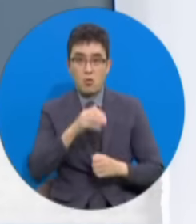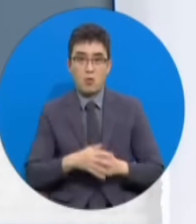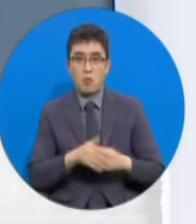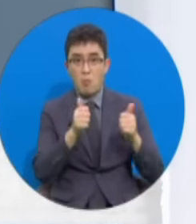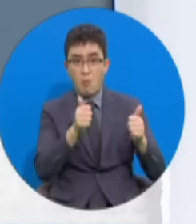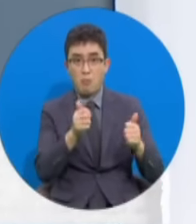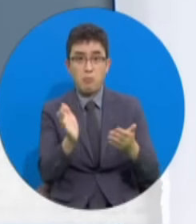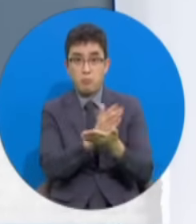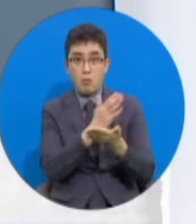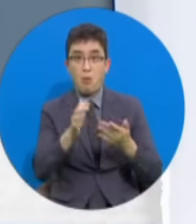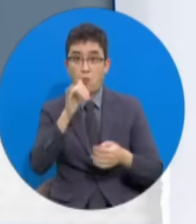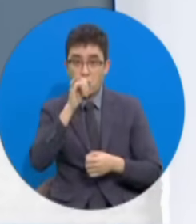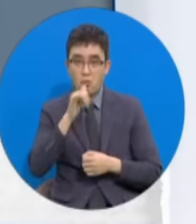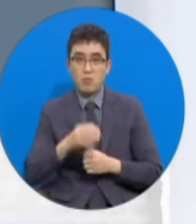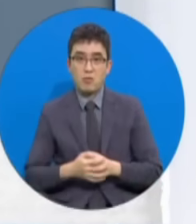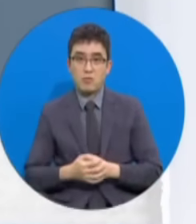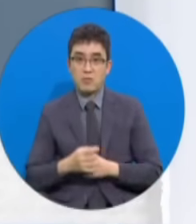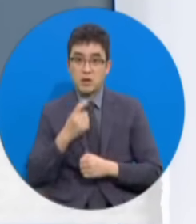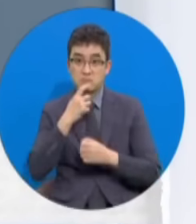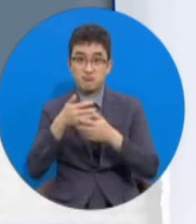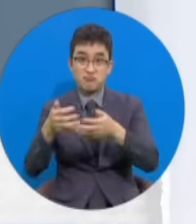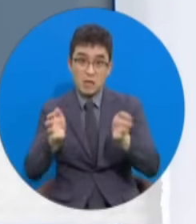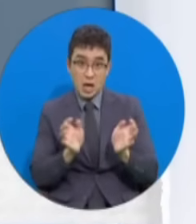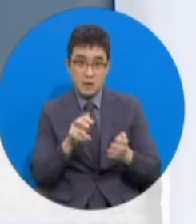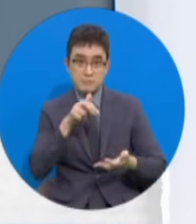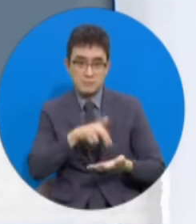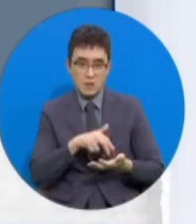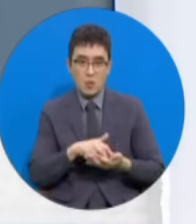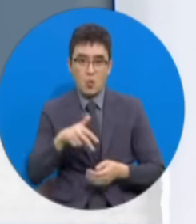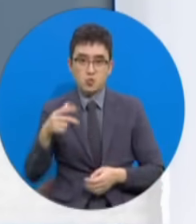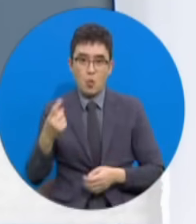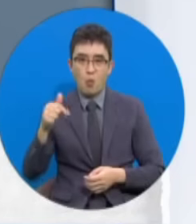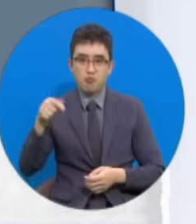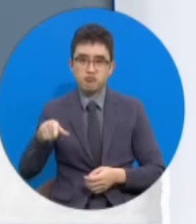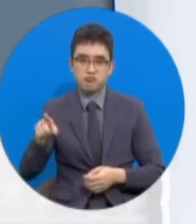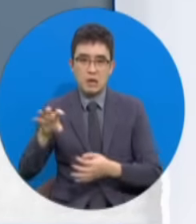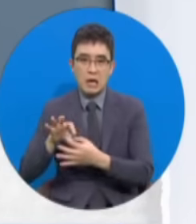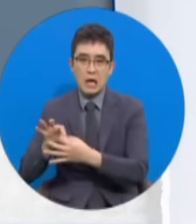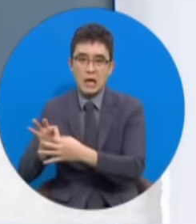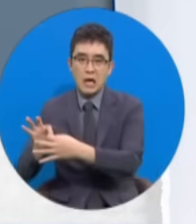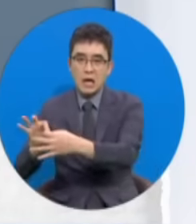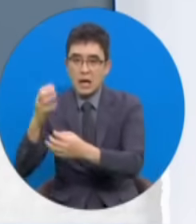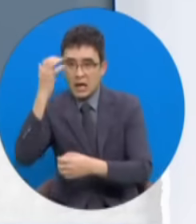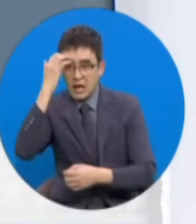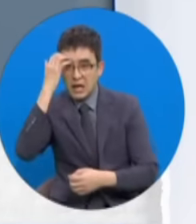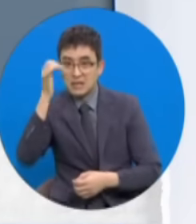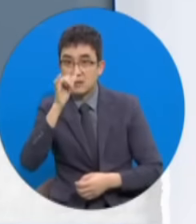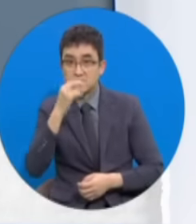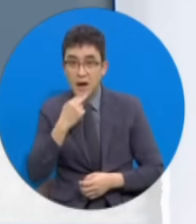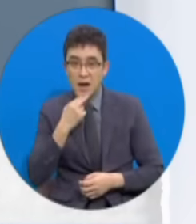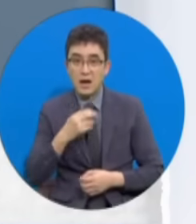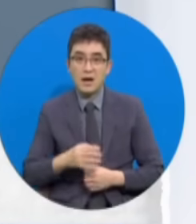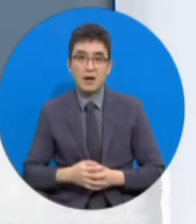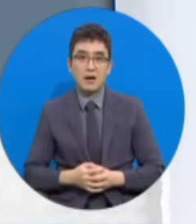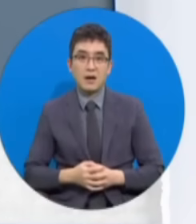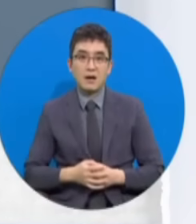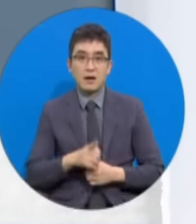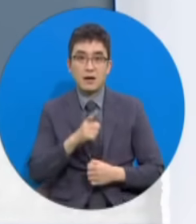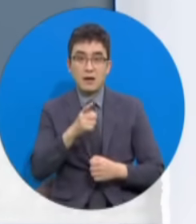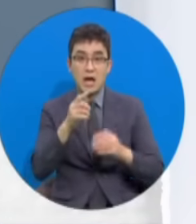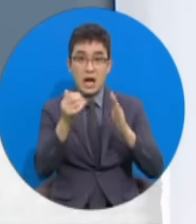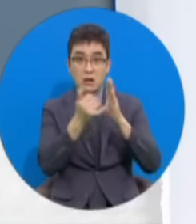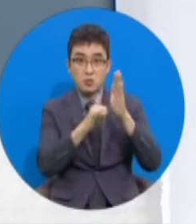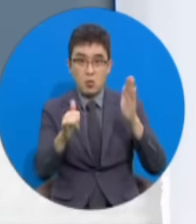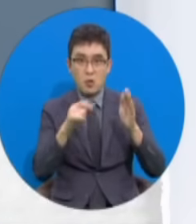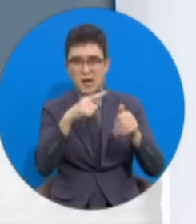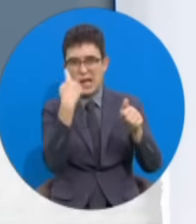된 일입니다. 지금 민주당에서는 조국의 강을 건너냐 마냐 시종일관 입장이 바뀌기도 하고요. 조 전 장관 가족의 문제에 대해서 통렬하게